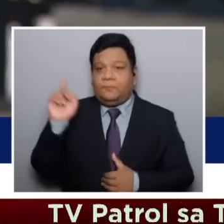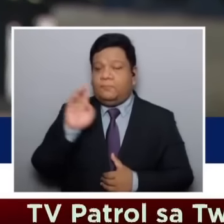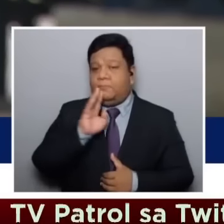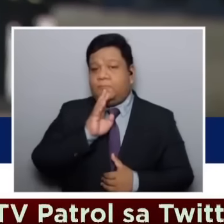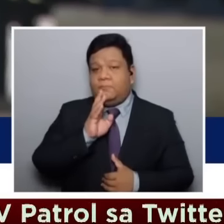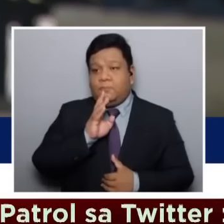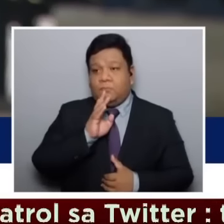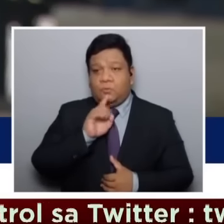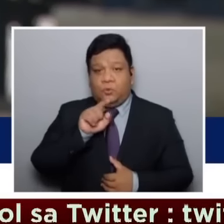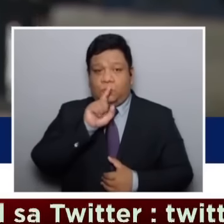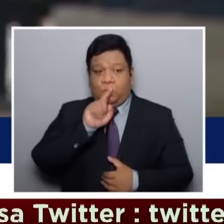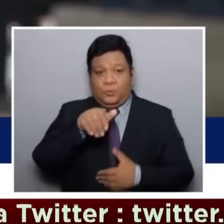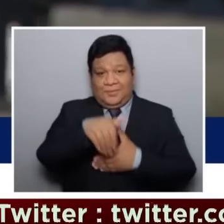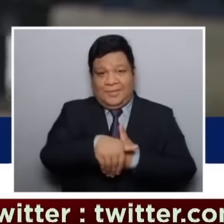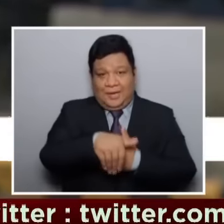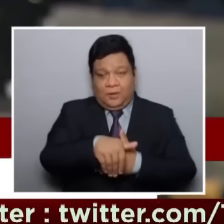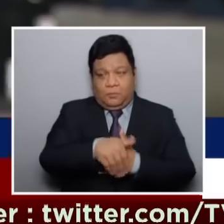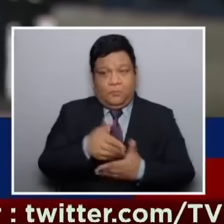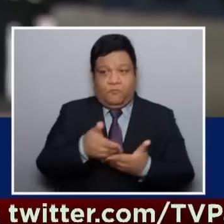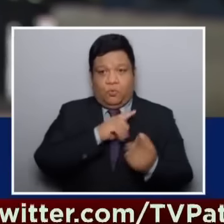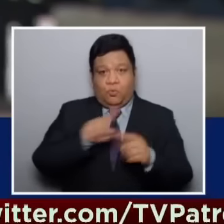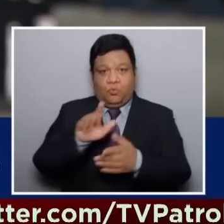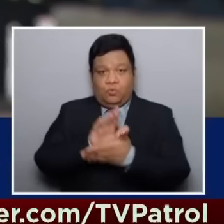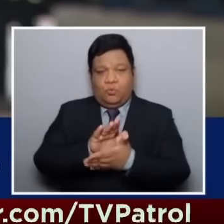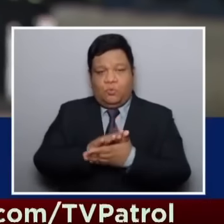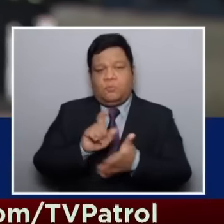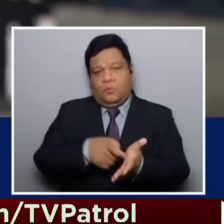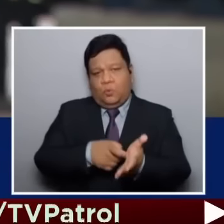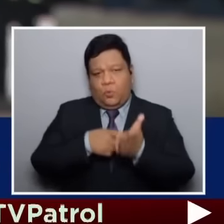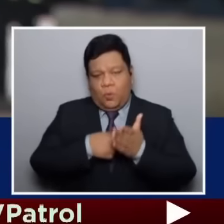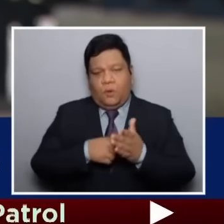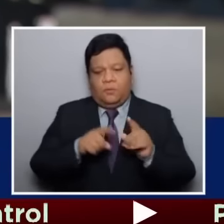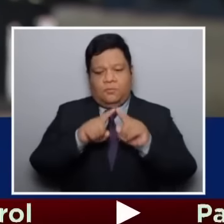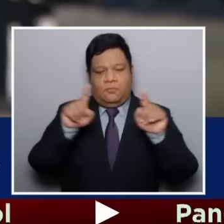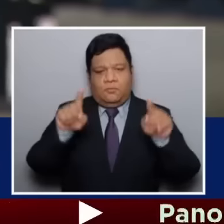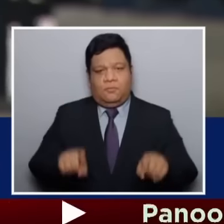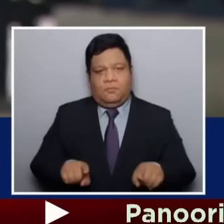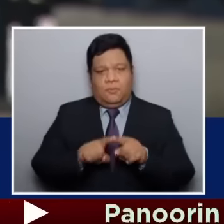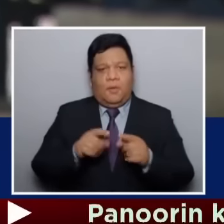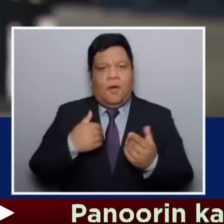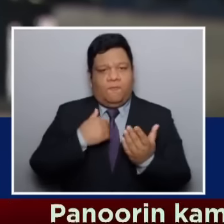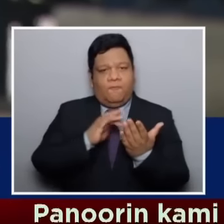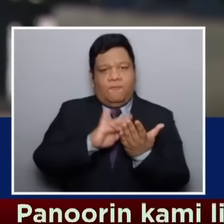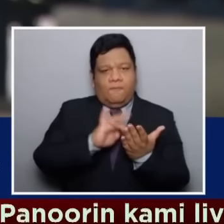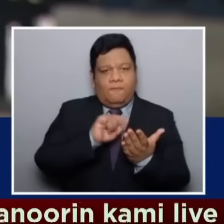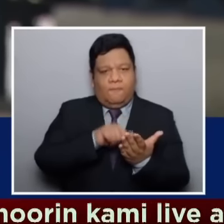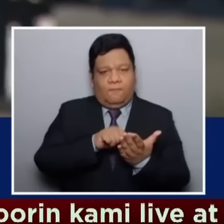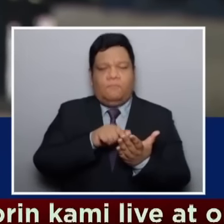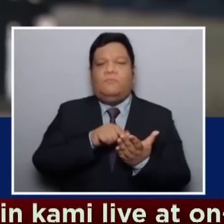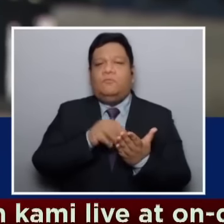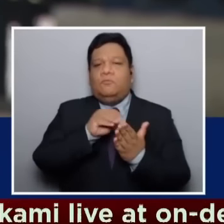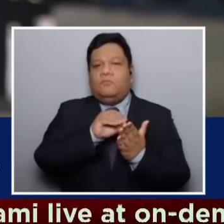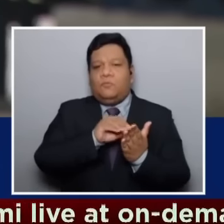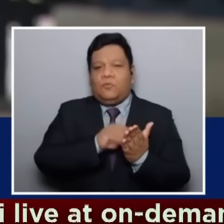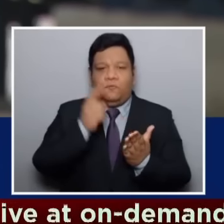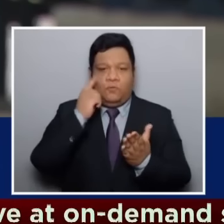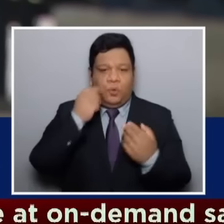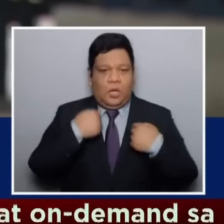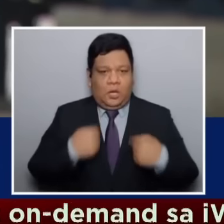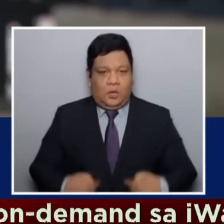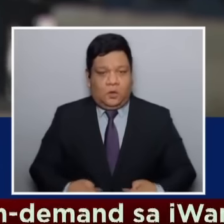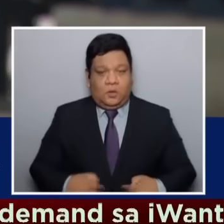school, each one is required to file the health declaration form using the app. And then, if ever they declare